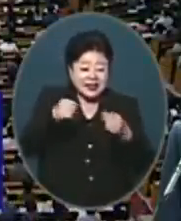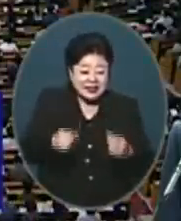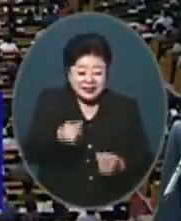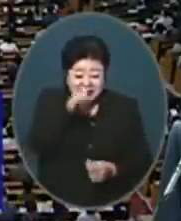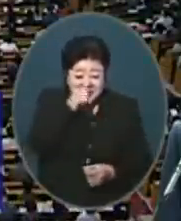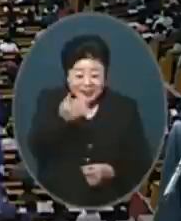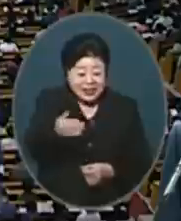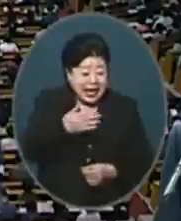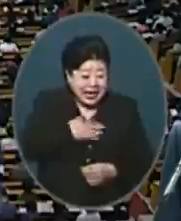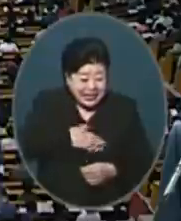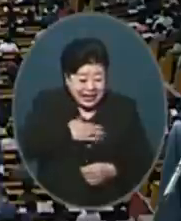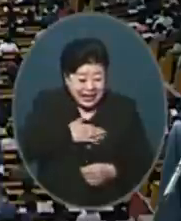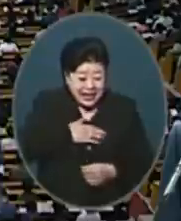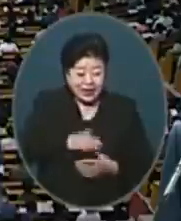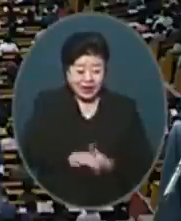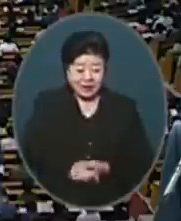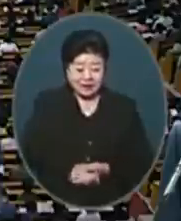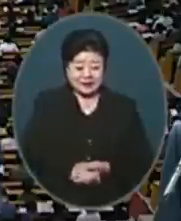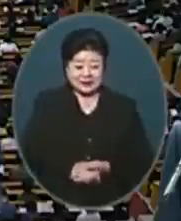알리라.